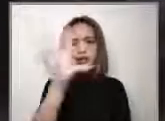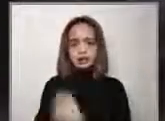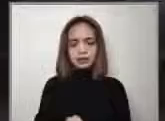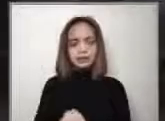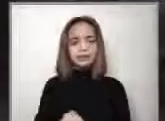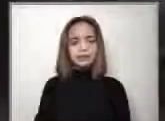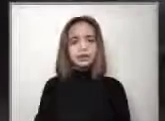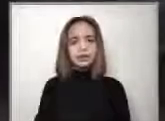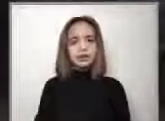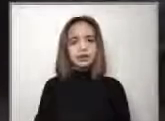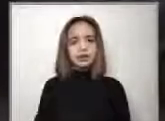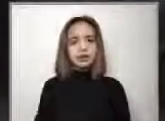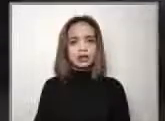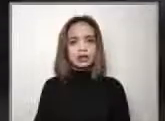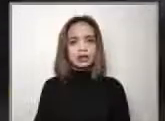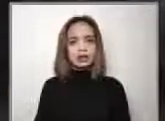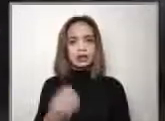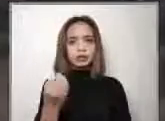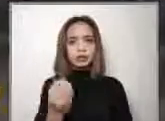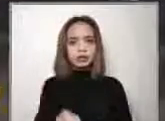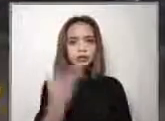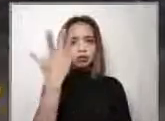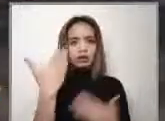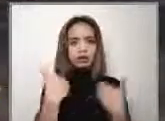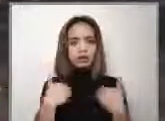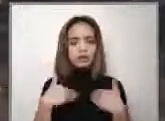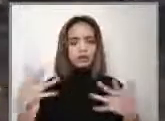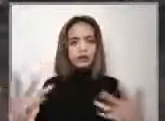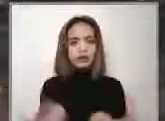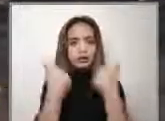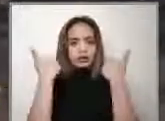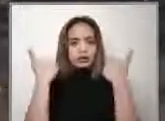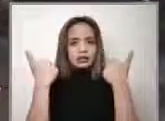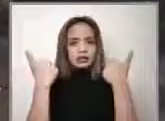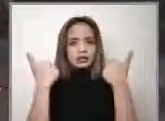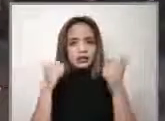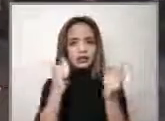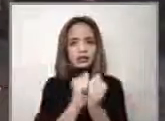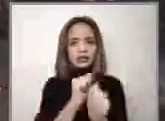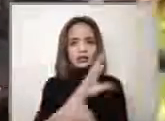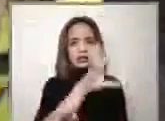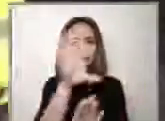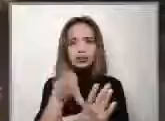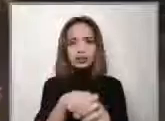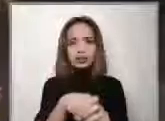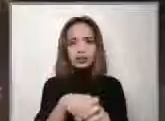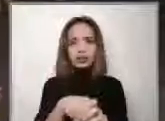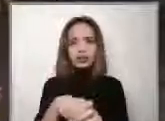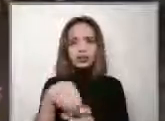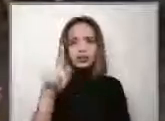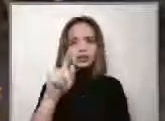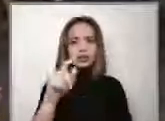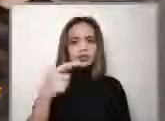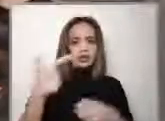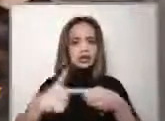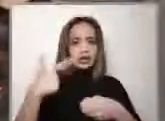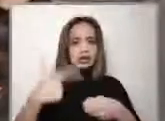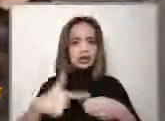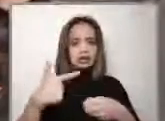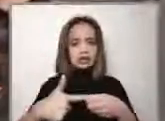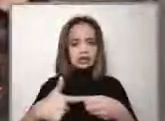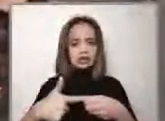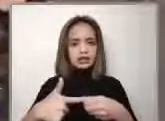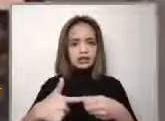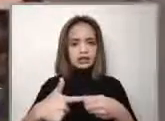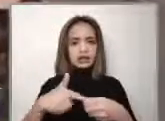ang pagsabog ng magkaroon ng aksidente sa daan kasama ang isang fuel tanker. Nagkalap din sa lansangan ang mga taong